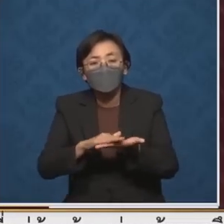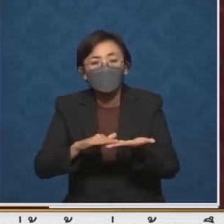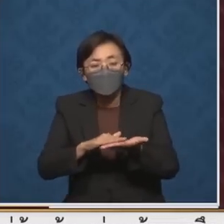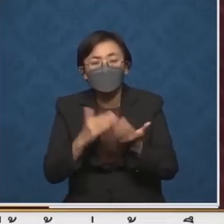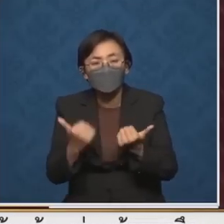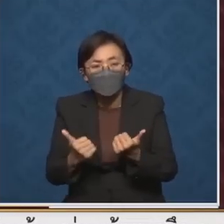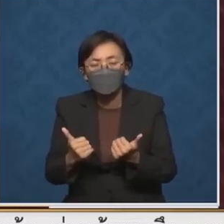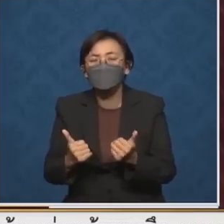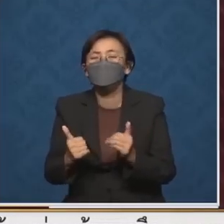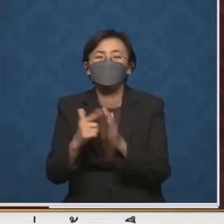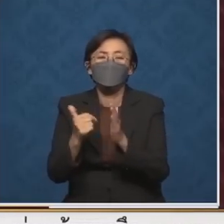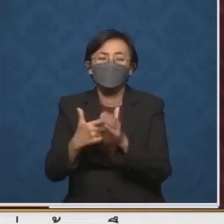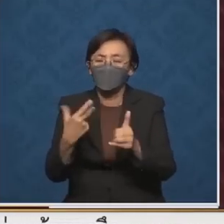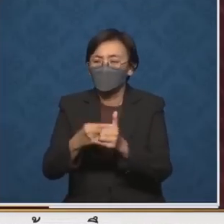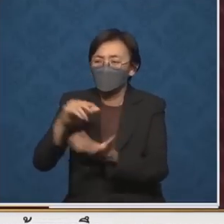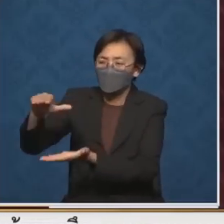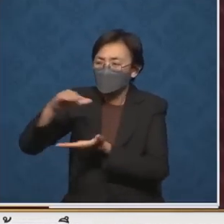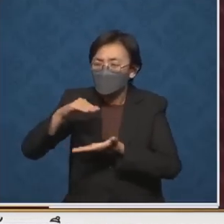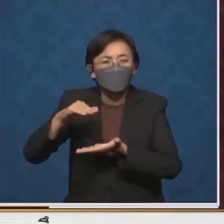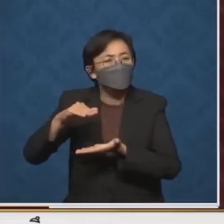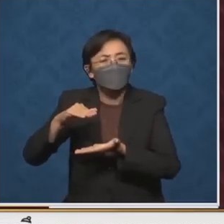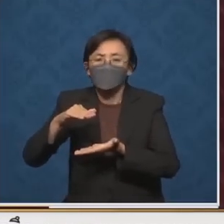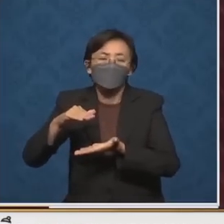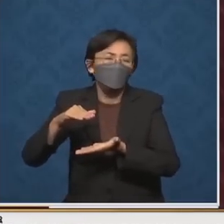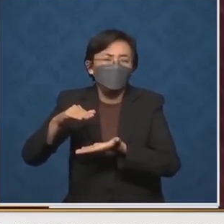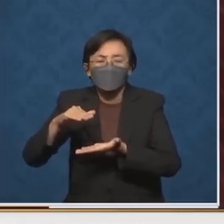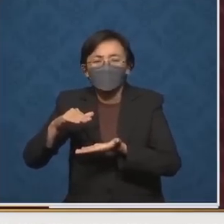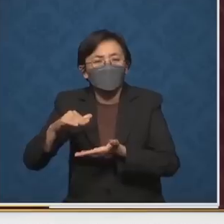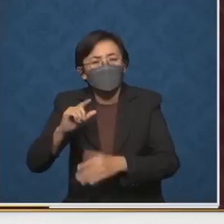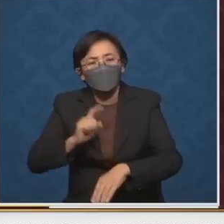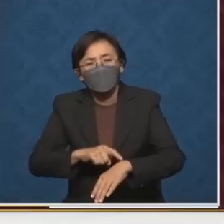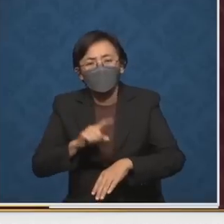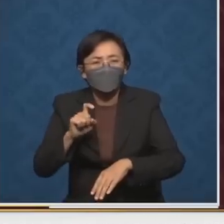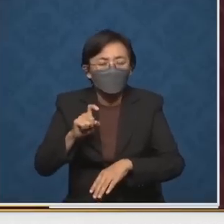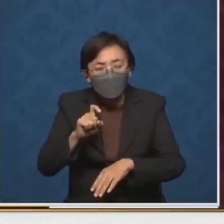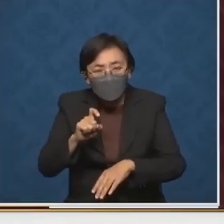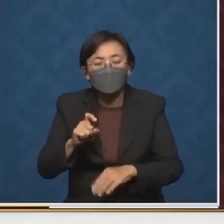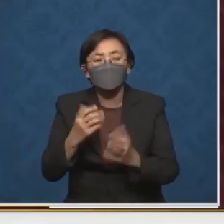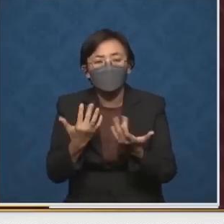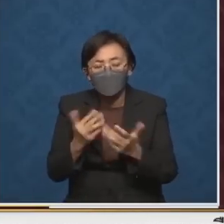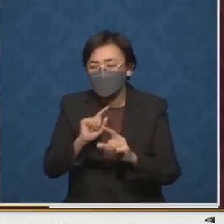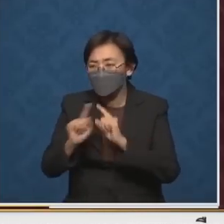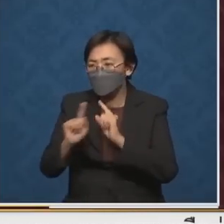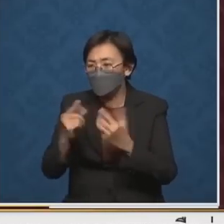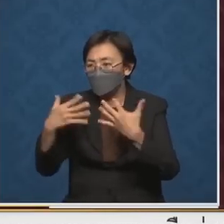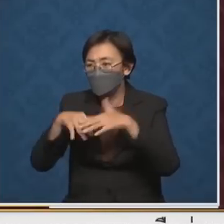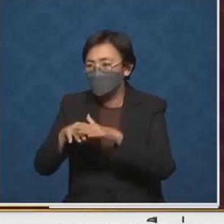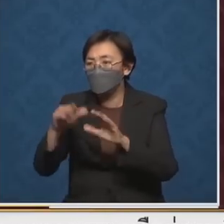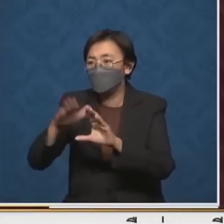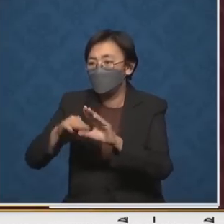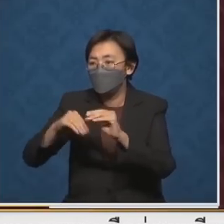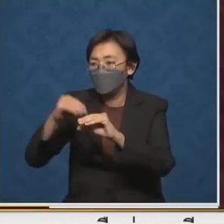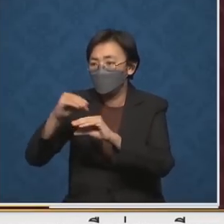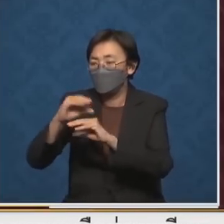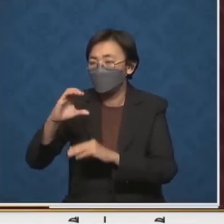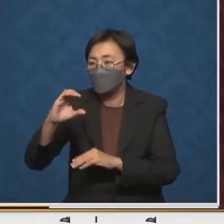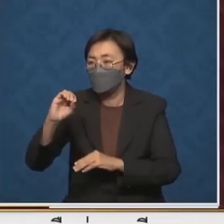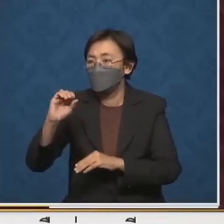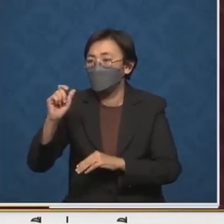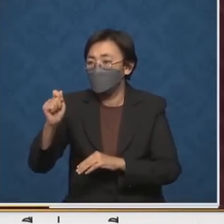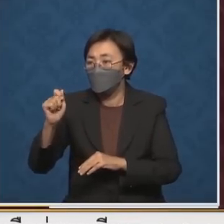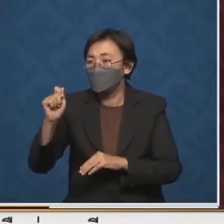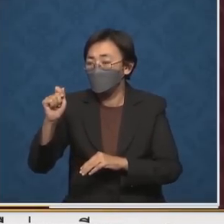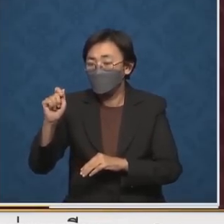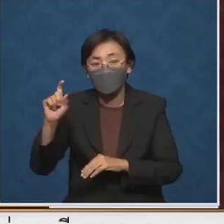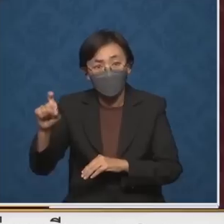สถานการเตรยมร่มโค์แวค์เล่งหาวัคซีนร่นสองผมกลบเลีนเลยนะคผมยไมรจะได้เฅอไห่